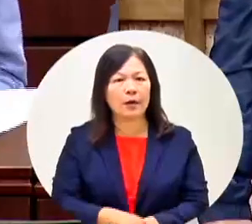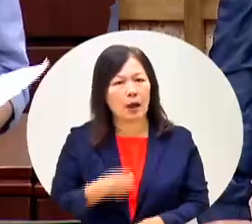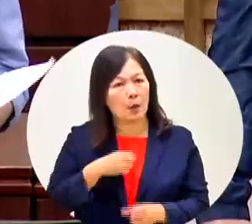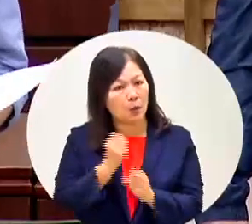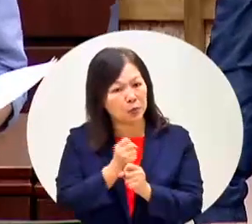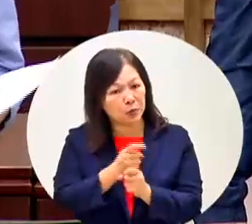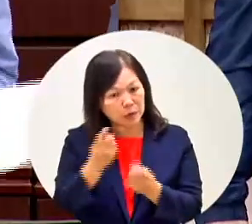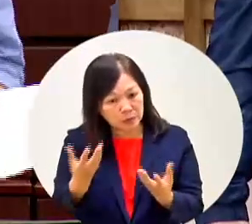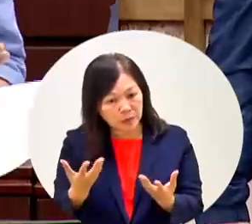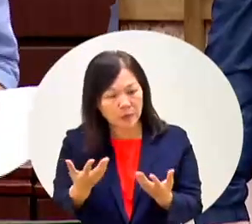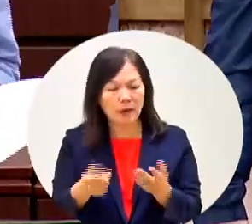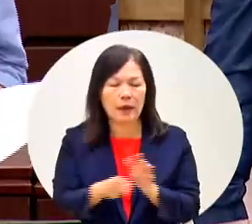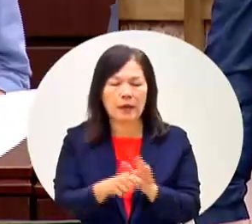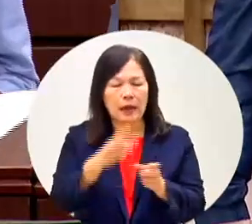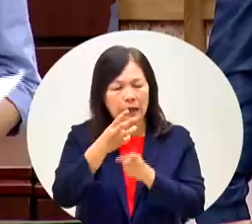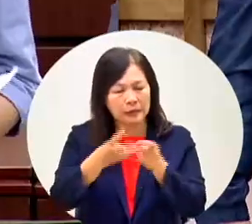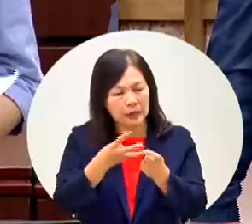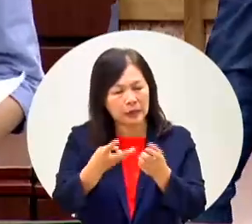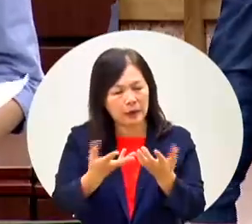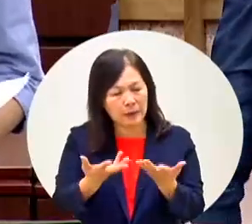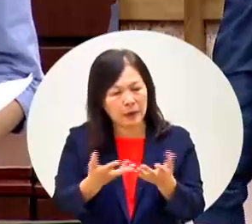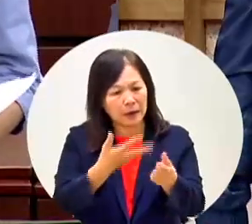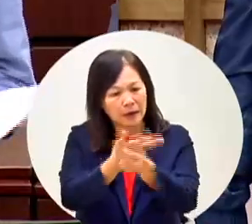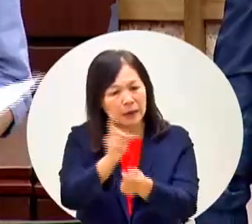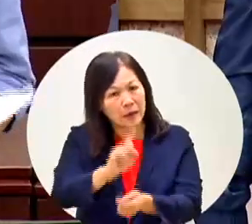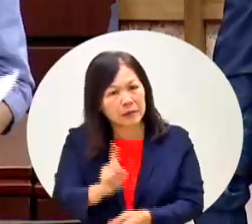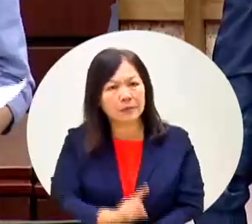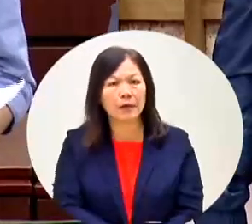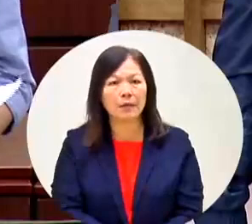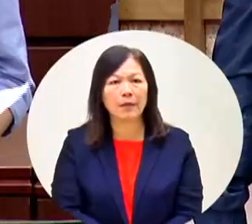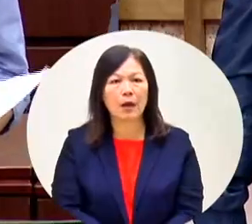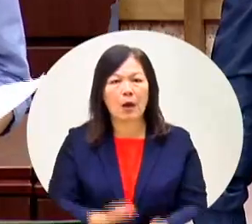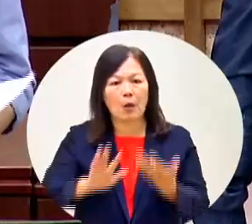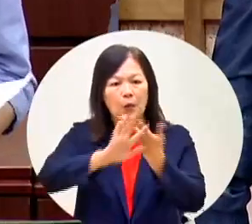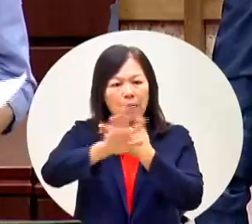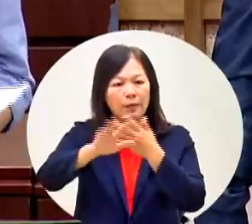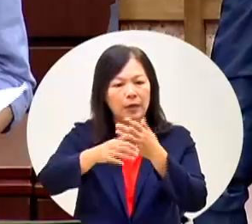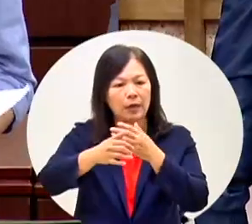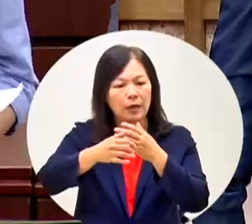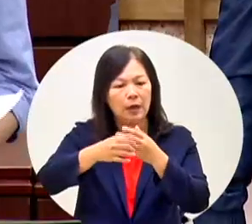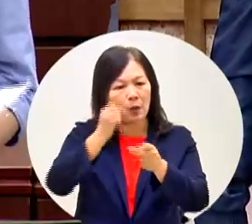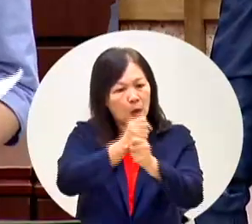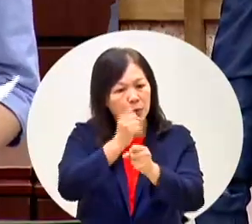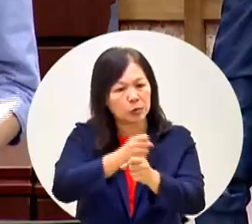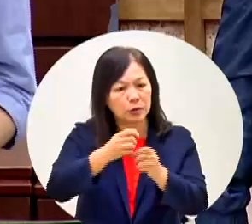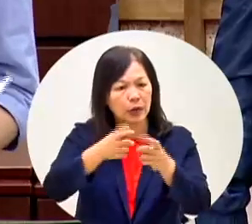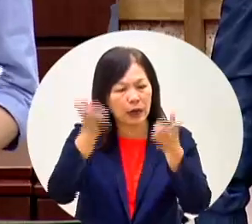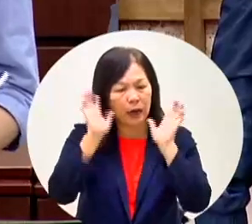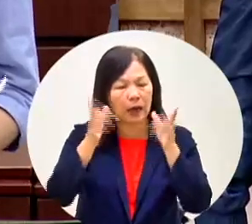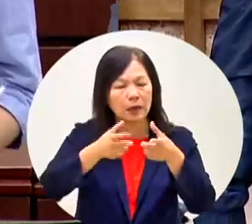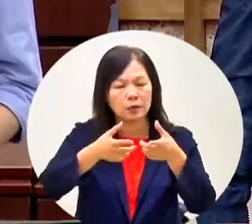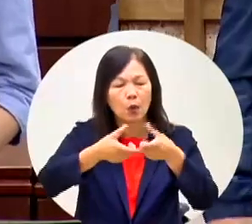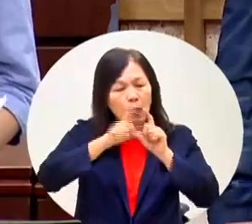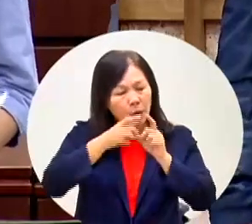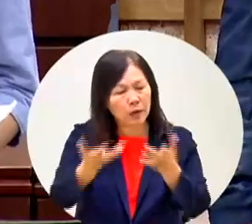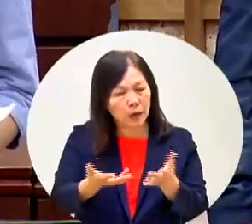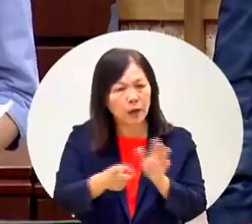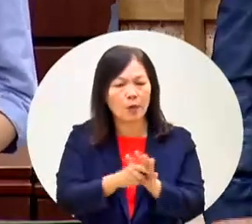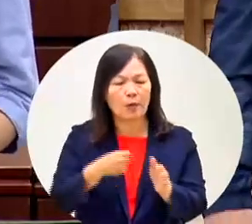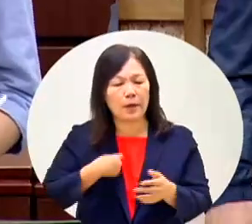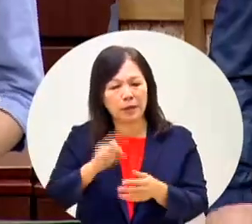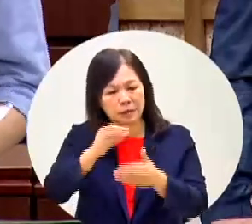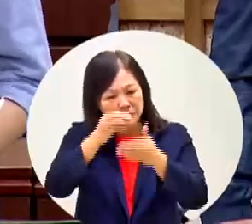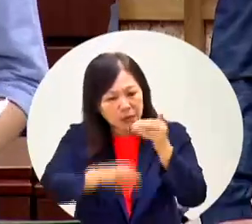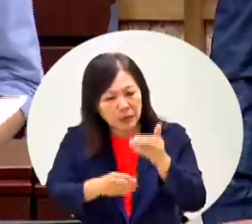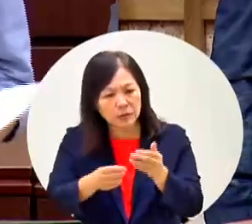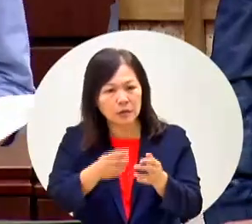提供了什么让外漂的子弟愿意回来？我们有什么条件，有什么资格讲这个是我们这个团队现在要全力以赴